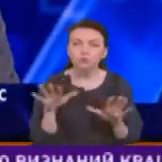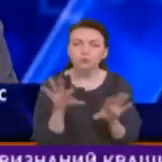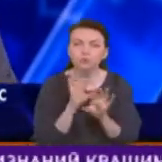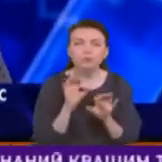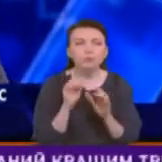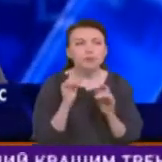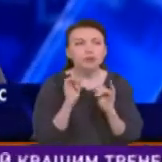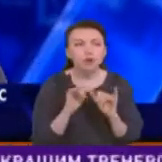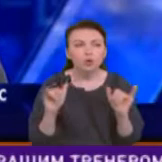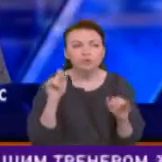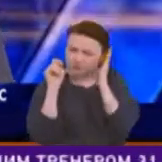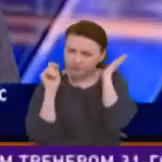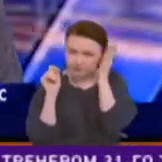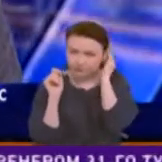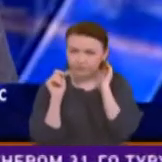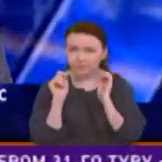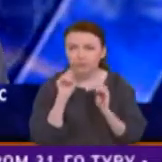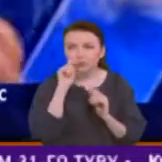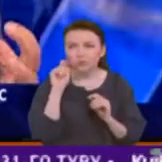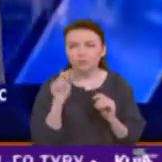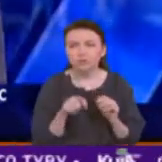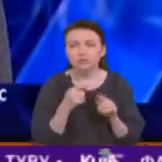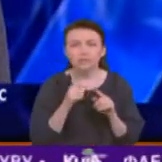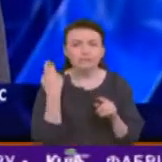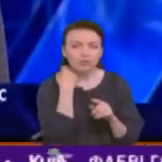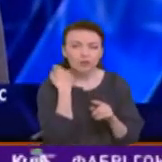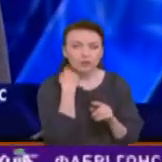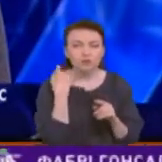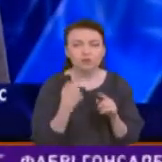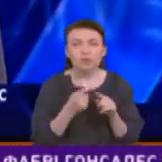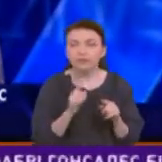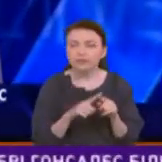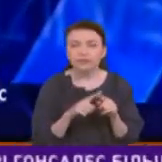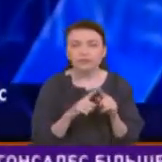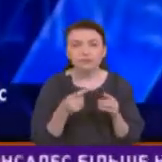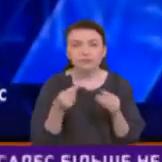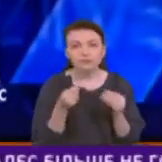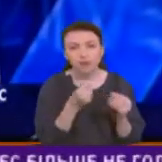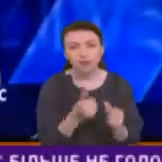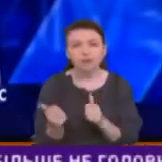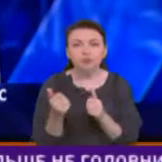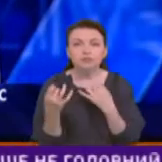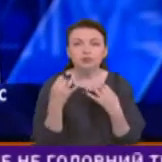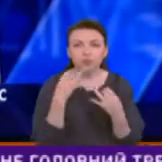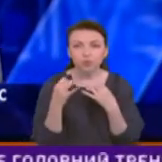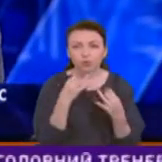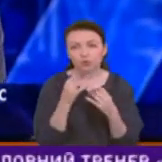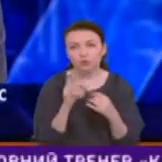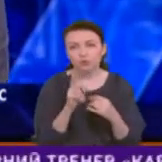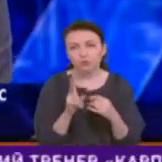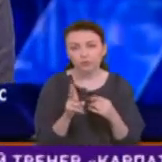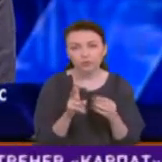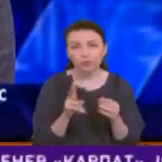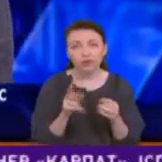розвитку українських парафій і Великобританії. І тоді це все, в принципі, теж сприяло діалогу з Константинополем, бо